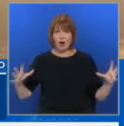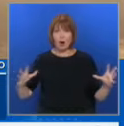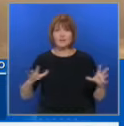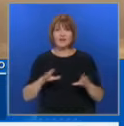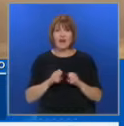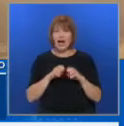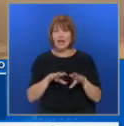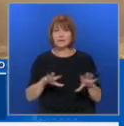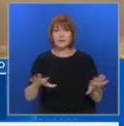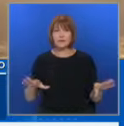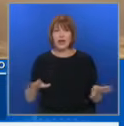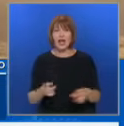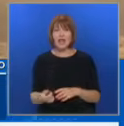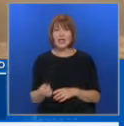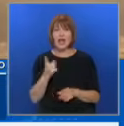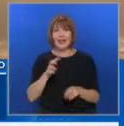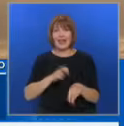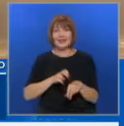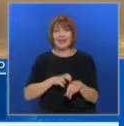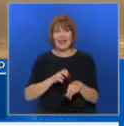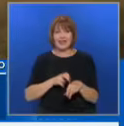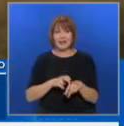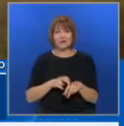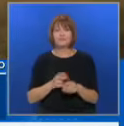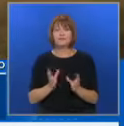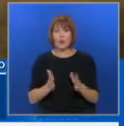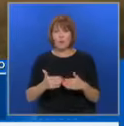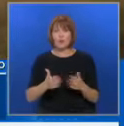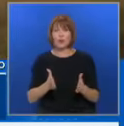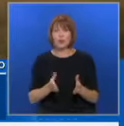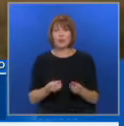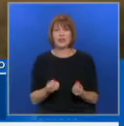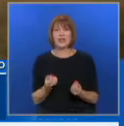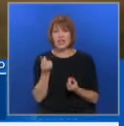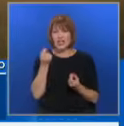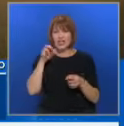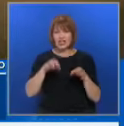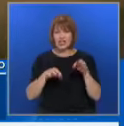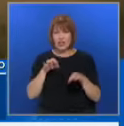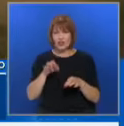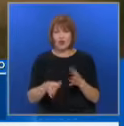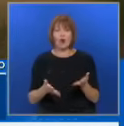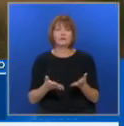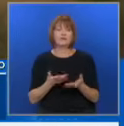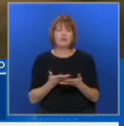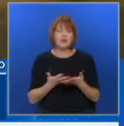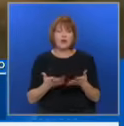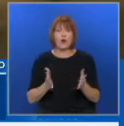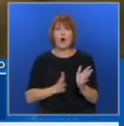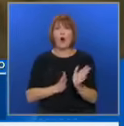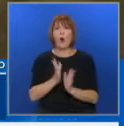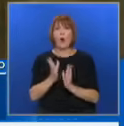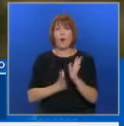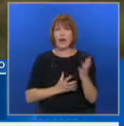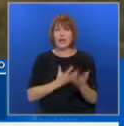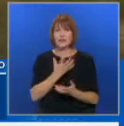над 1000 декара. Изгоряха земеделска продукция, житни култури, розови насъждения и над 150 декара гора. Повече от